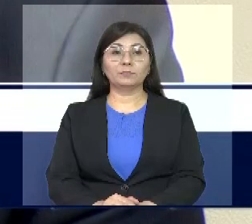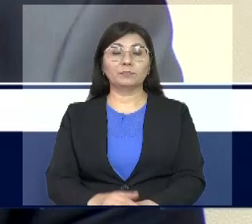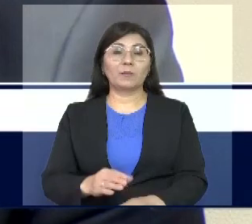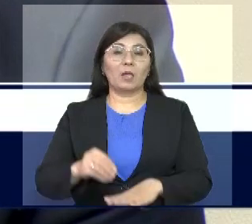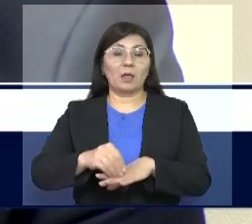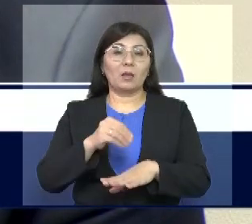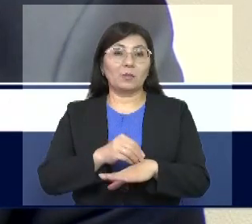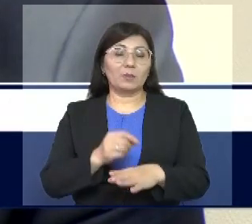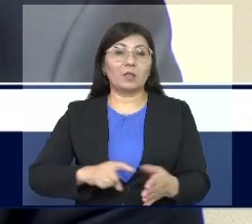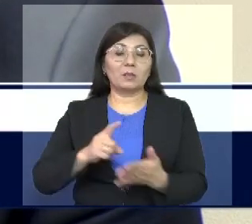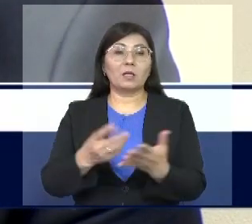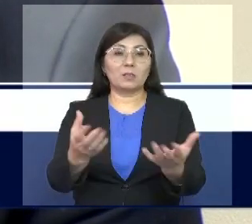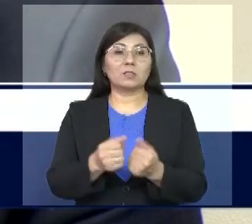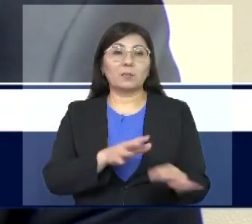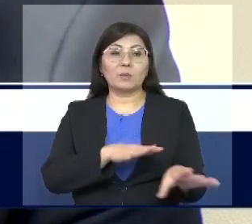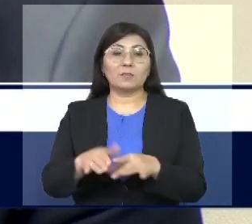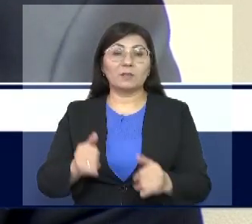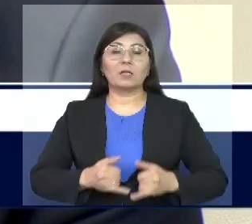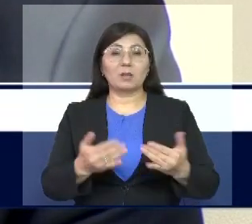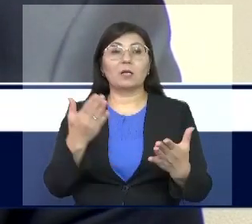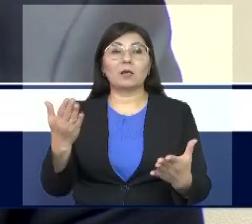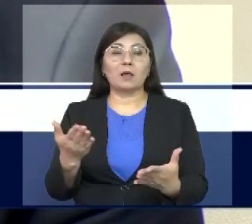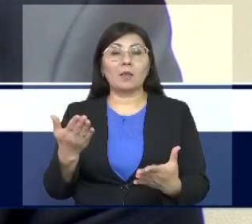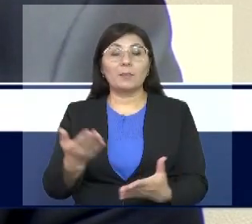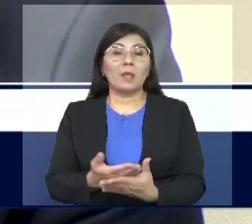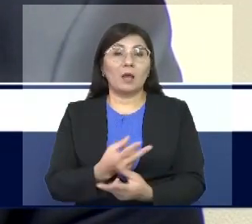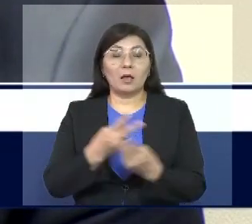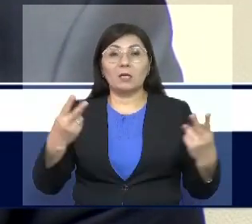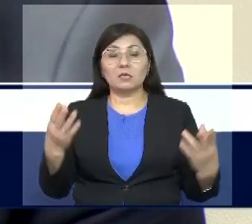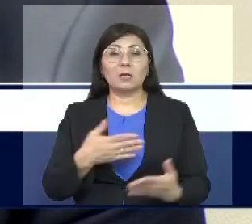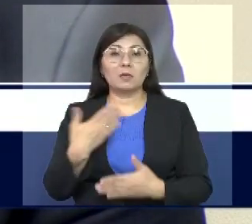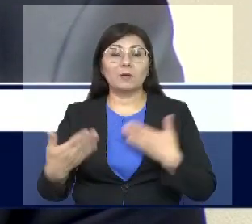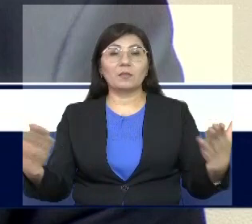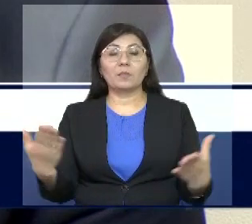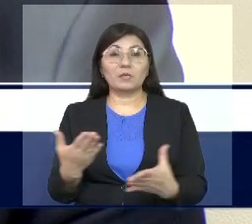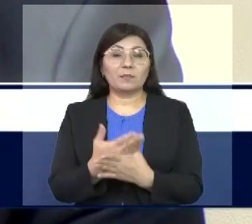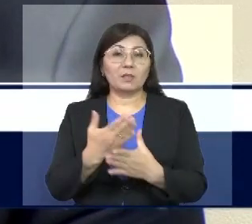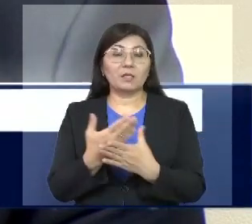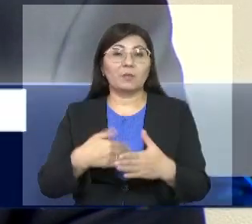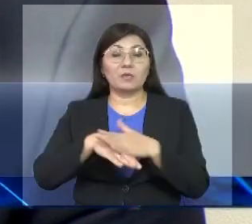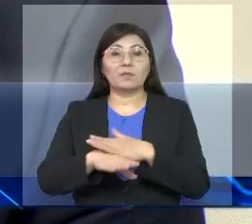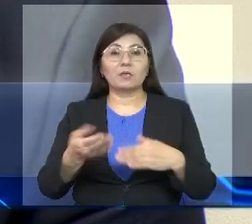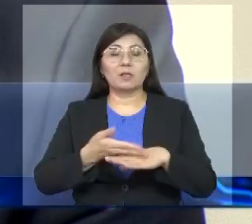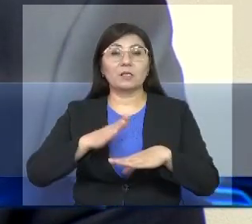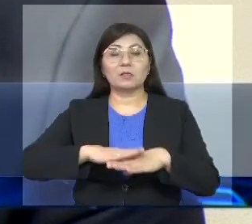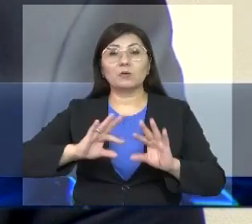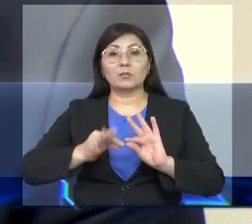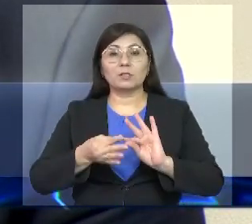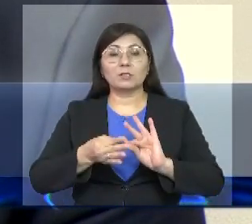акимату не должны быть приняты исчерпывающие меры для оказания всесторонней помощи выращивающими зернограриям выходе из сложной ситуации